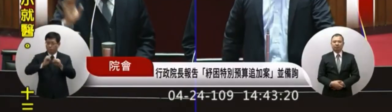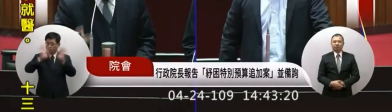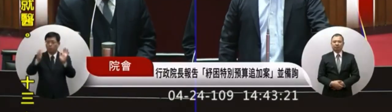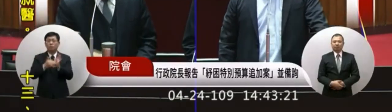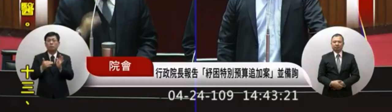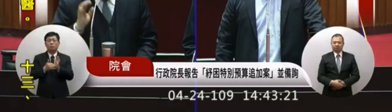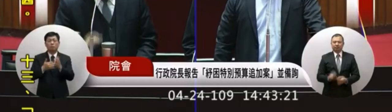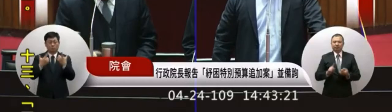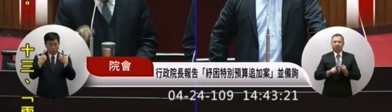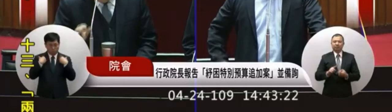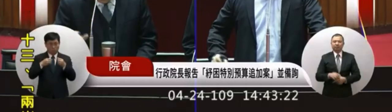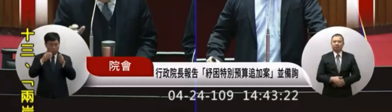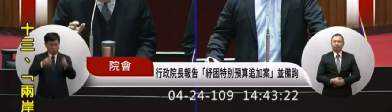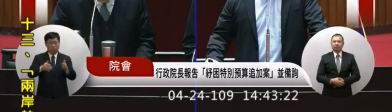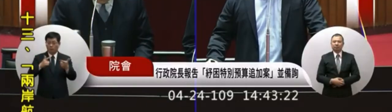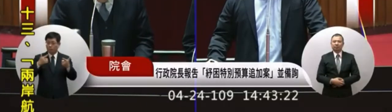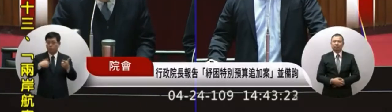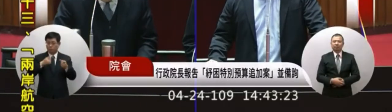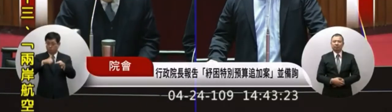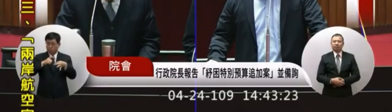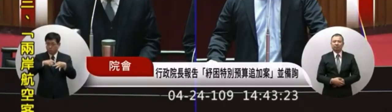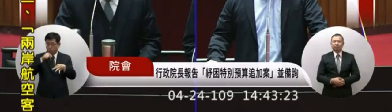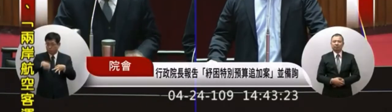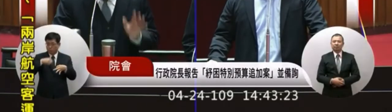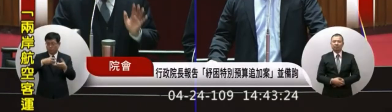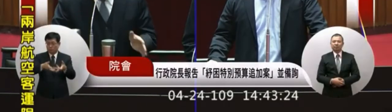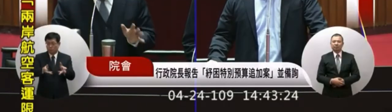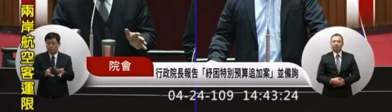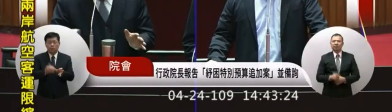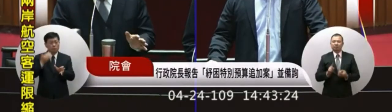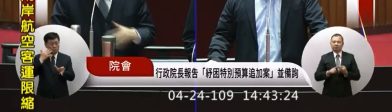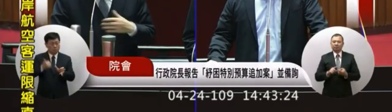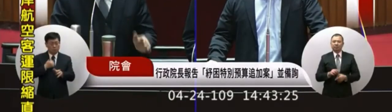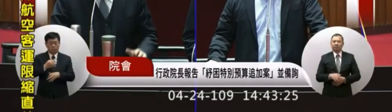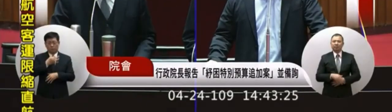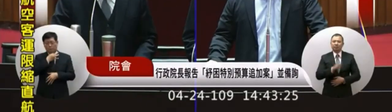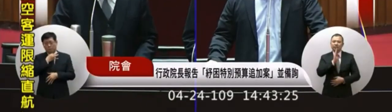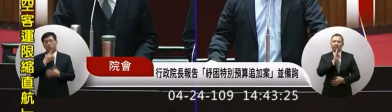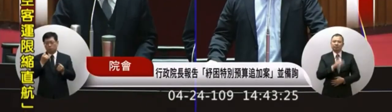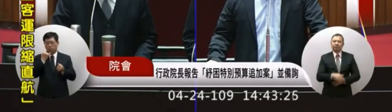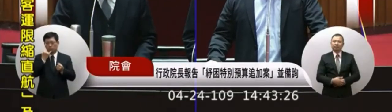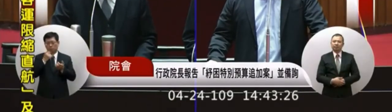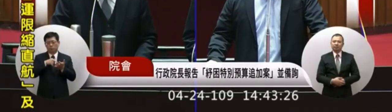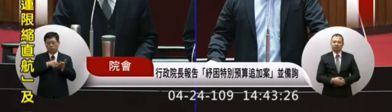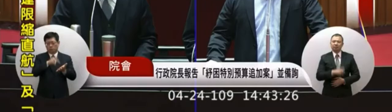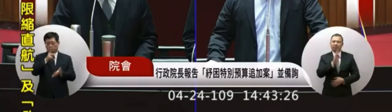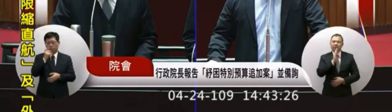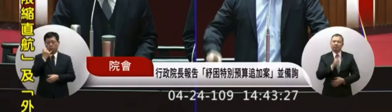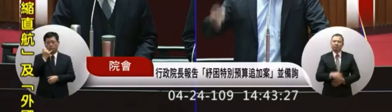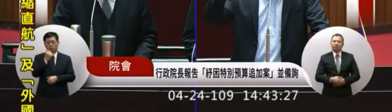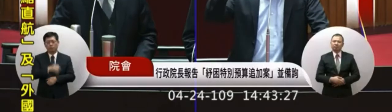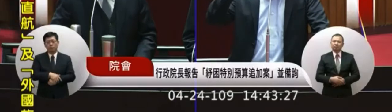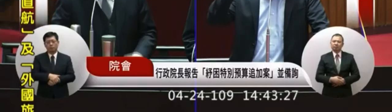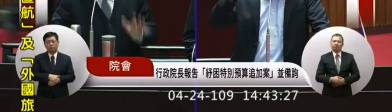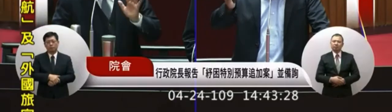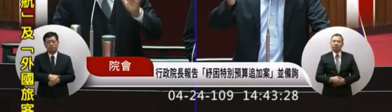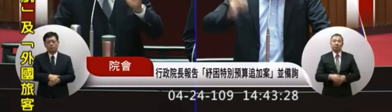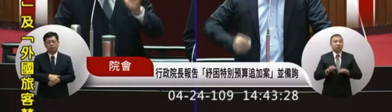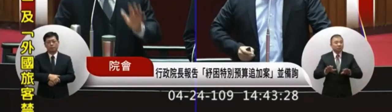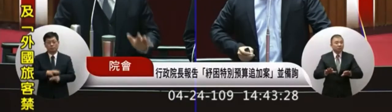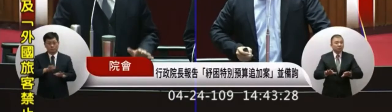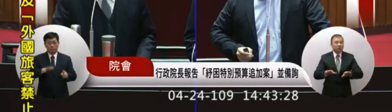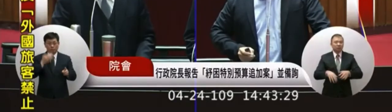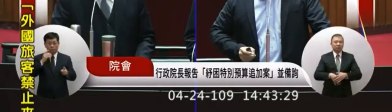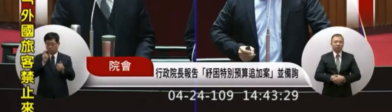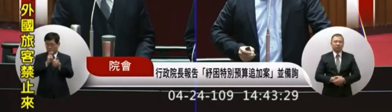布，酒驾会盈利的团体，然后这些困难呢，有哪可以来适用啊？ 是， 所以咱的义